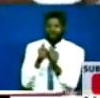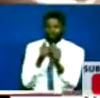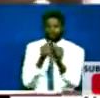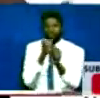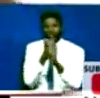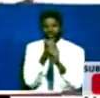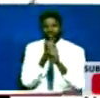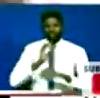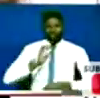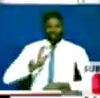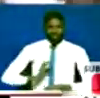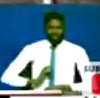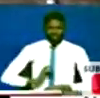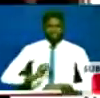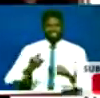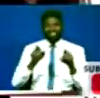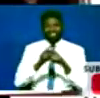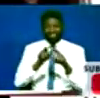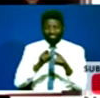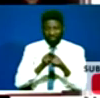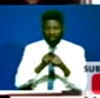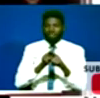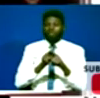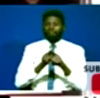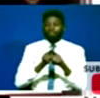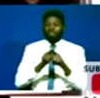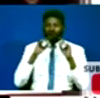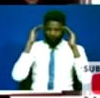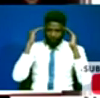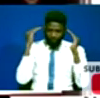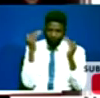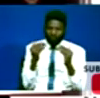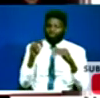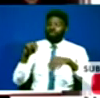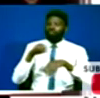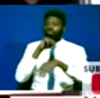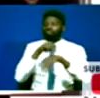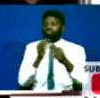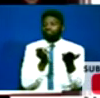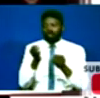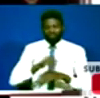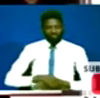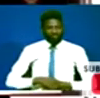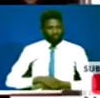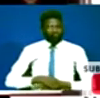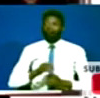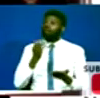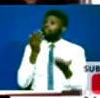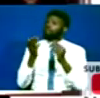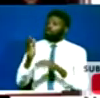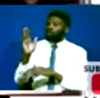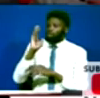wa majukumu yao ya kutumikia taifa hili. May the Almighty God protect you and bless the work of your